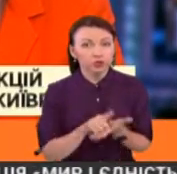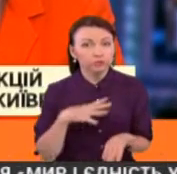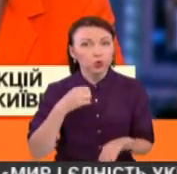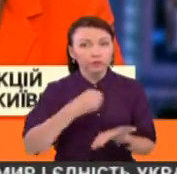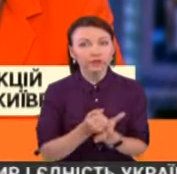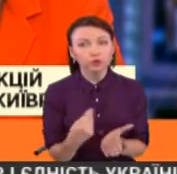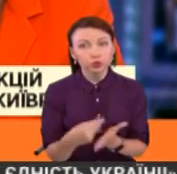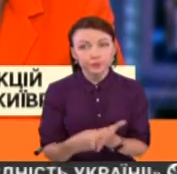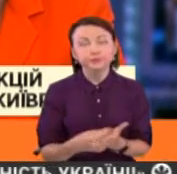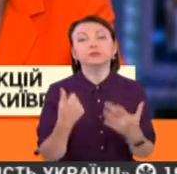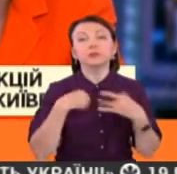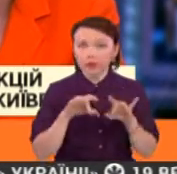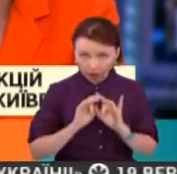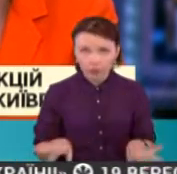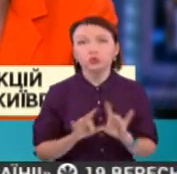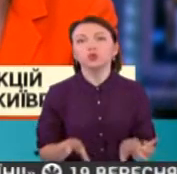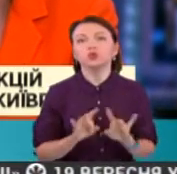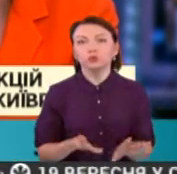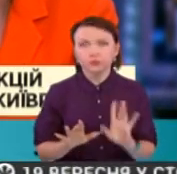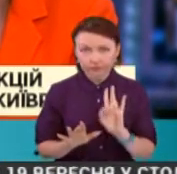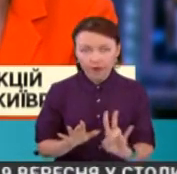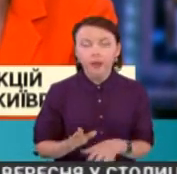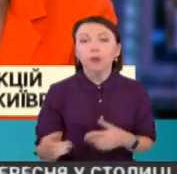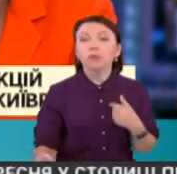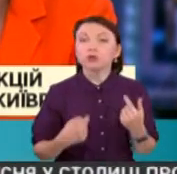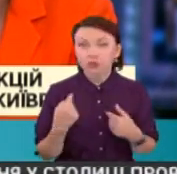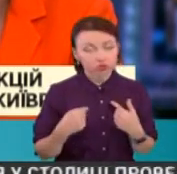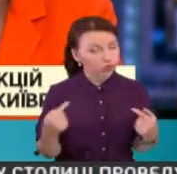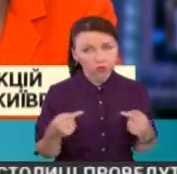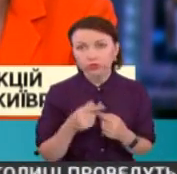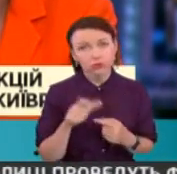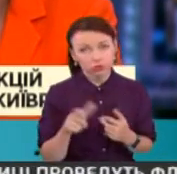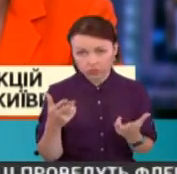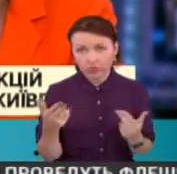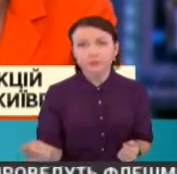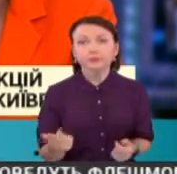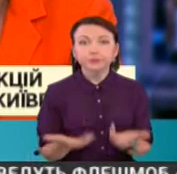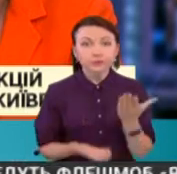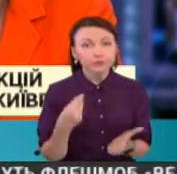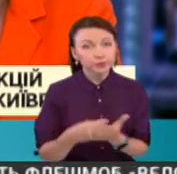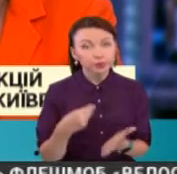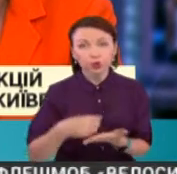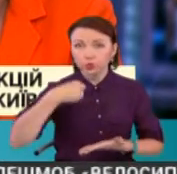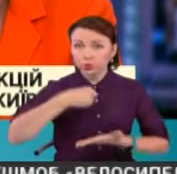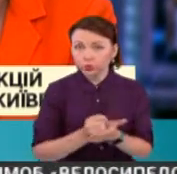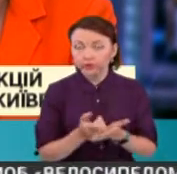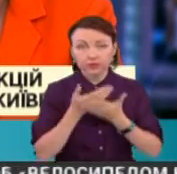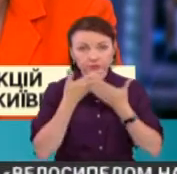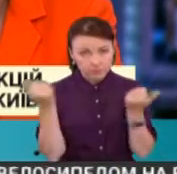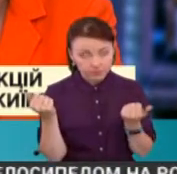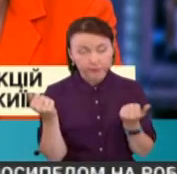бюджет, опалювати сезон. Я розкажу. Постраждають дуже конкретно. Якщо бюджет не ухвалений, то діють